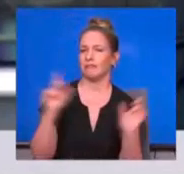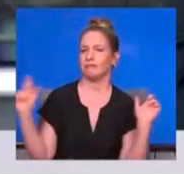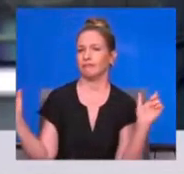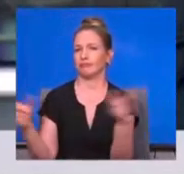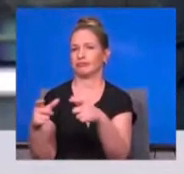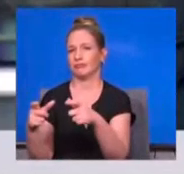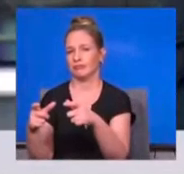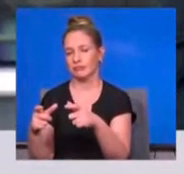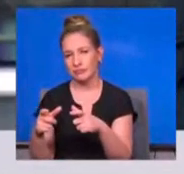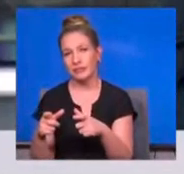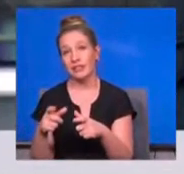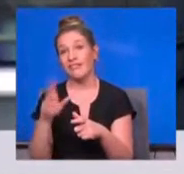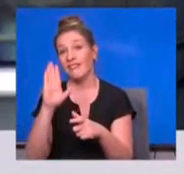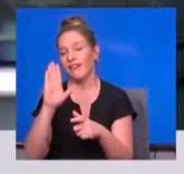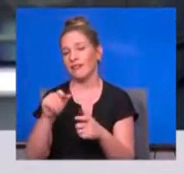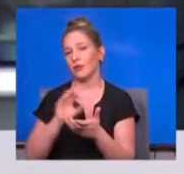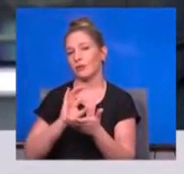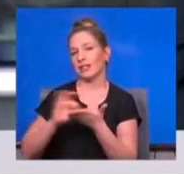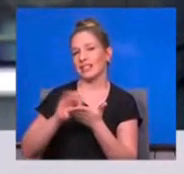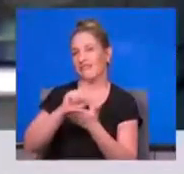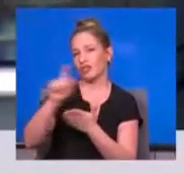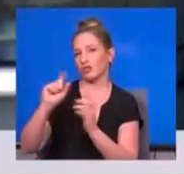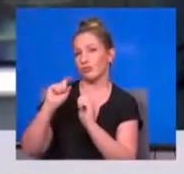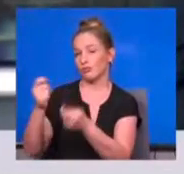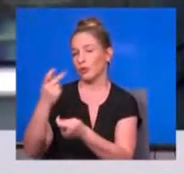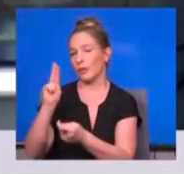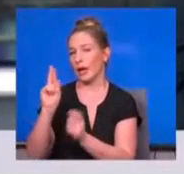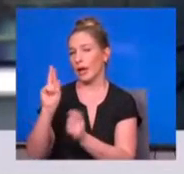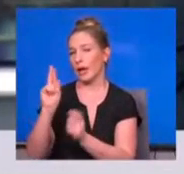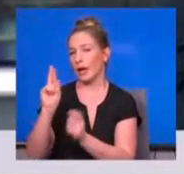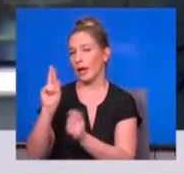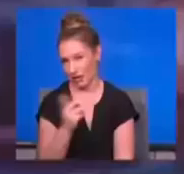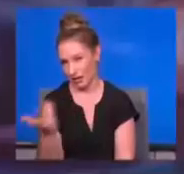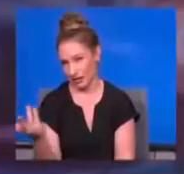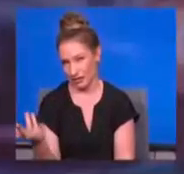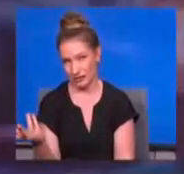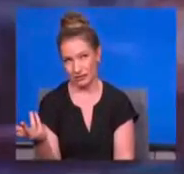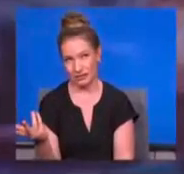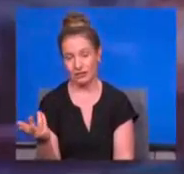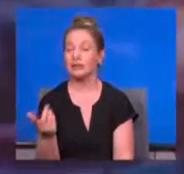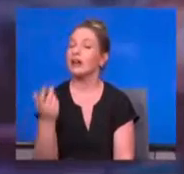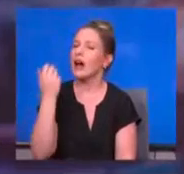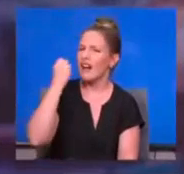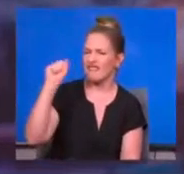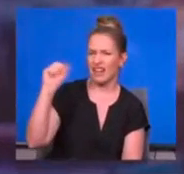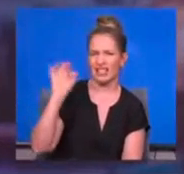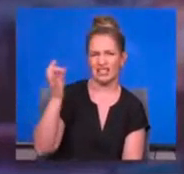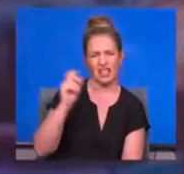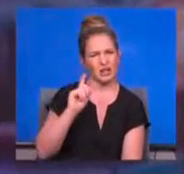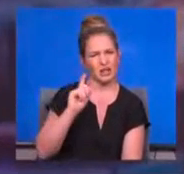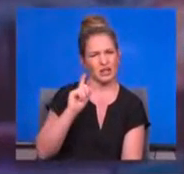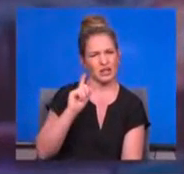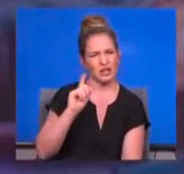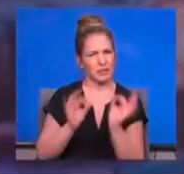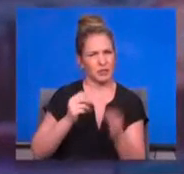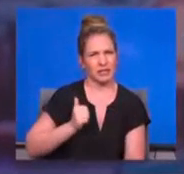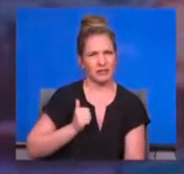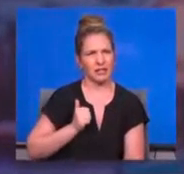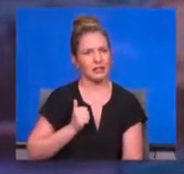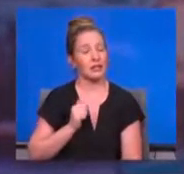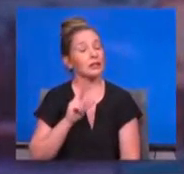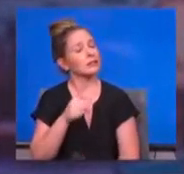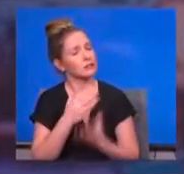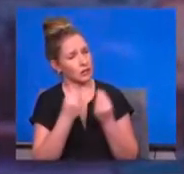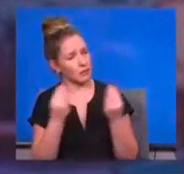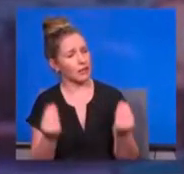להגיש נגדם כתבי אישום לבסוף חמורים יותר. תודה רבה לך, חן ביאר. אורי קורבו, לא צריך להיות משפט צבאי. אני מכיר דברים כאלה, יש לא מעט דברים כאלה. כן.